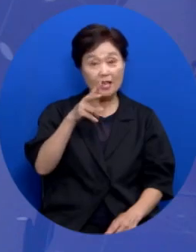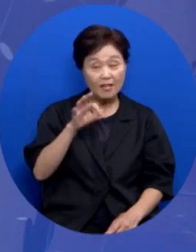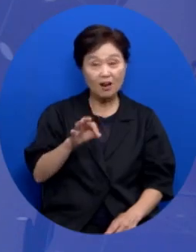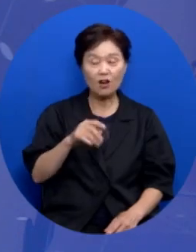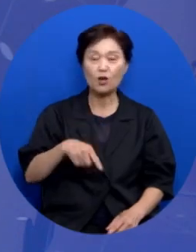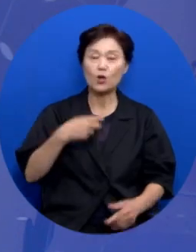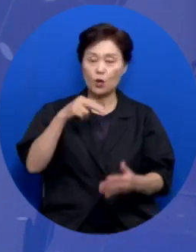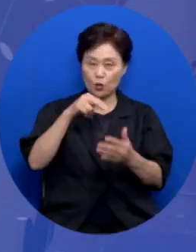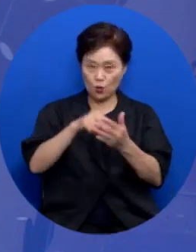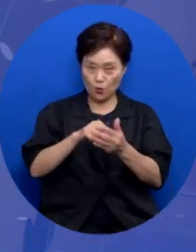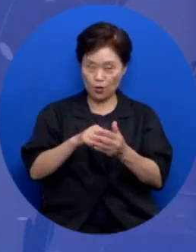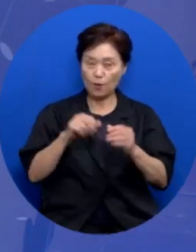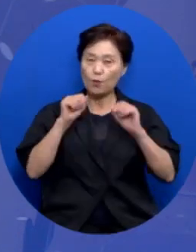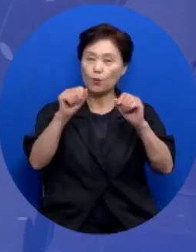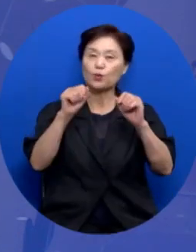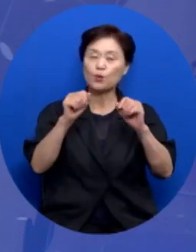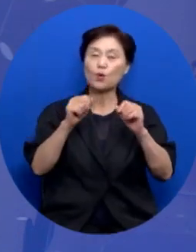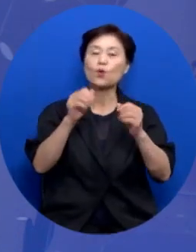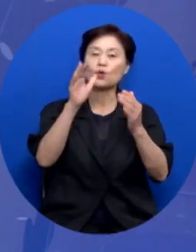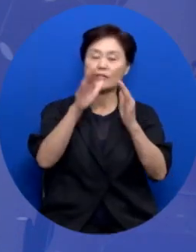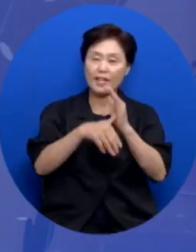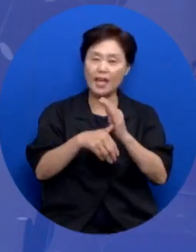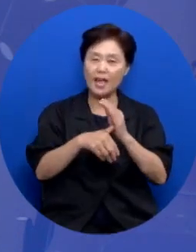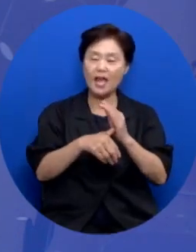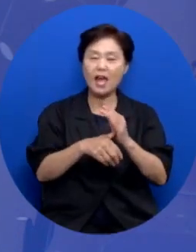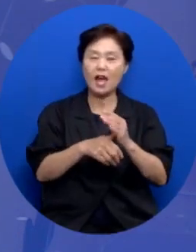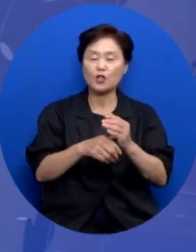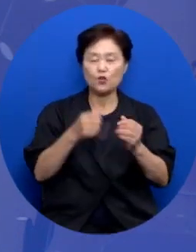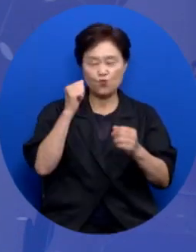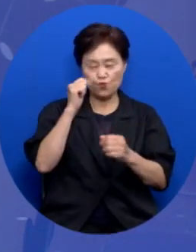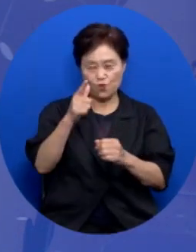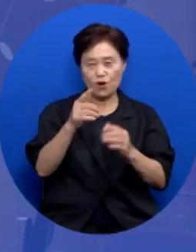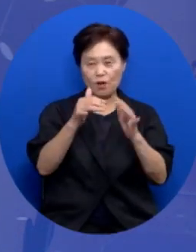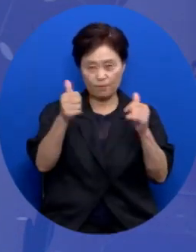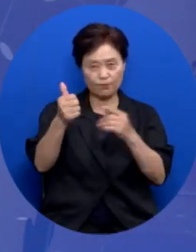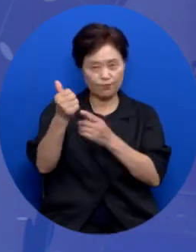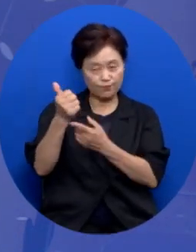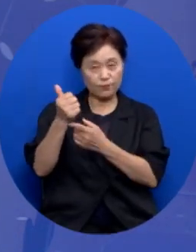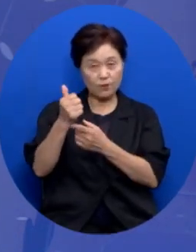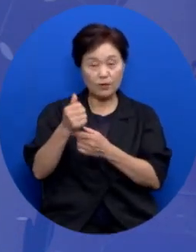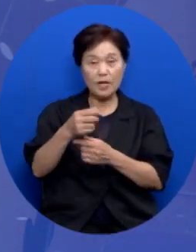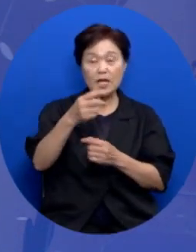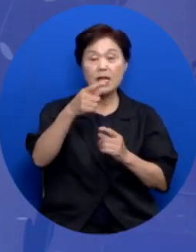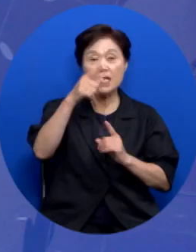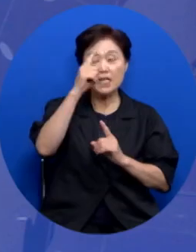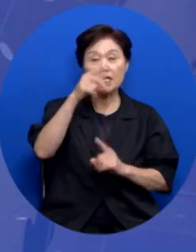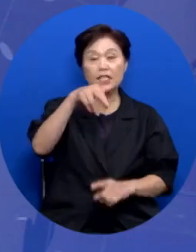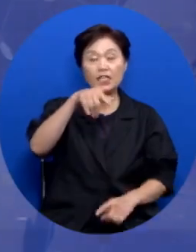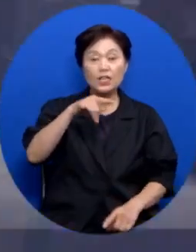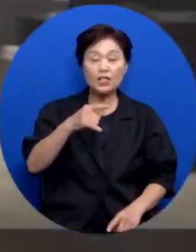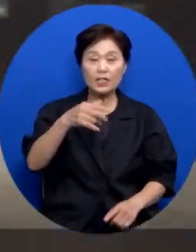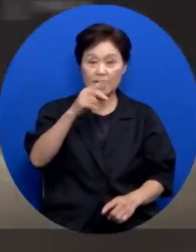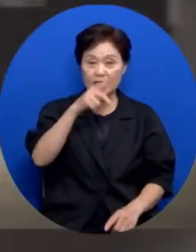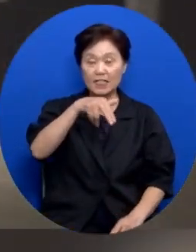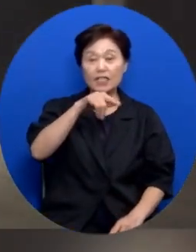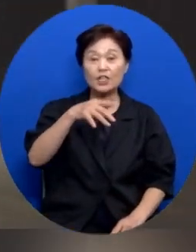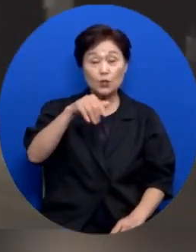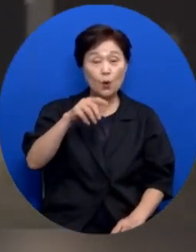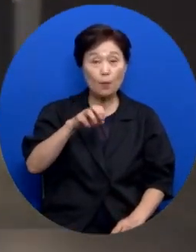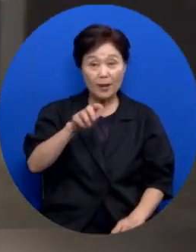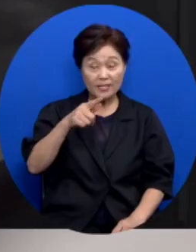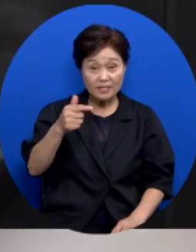의 굵은 족적을 남긴 인물로 평가받고 있는데요 이조판서 2승의 넷째로 태어난 그의